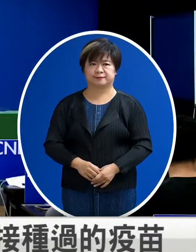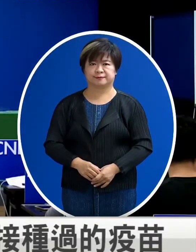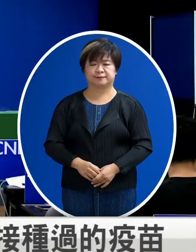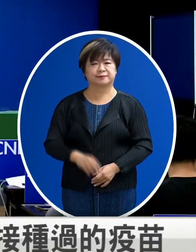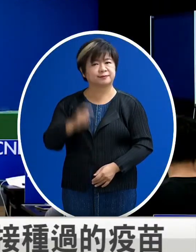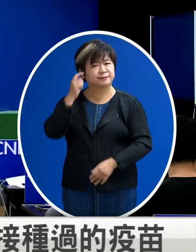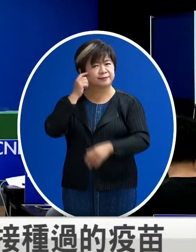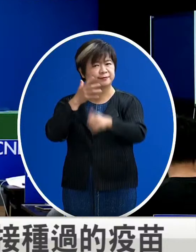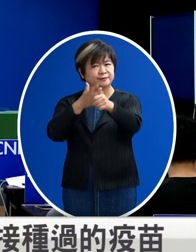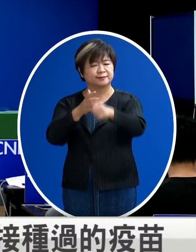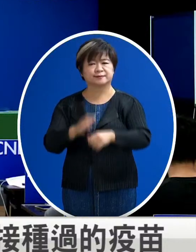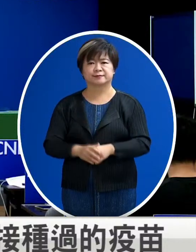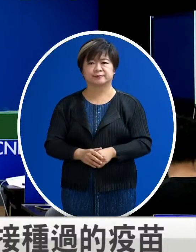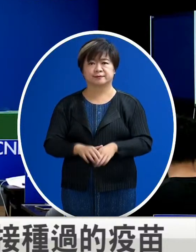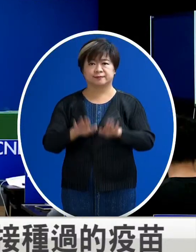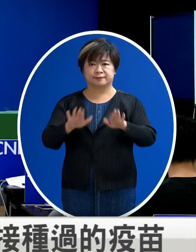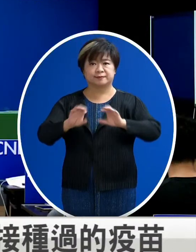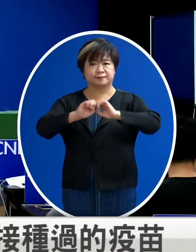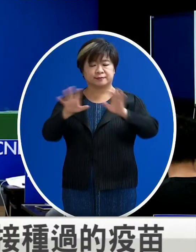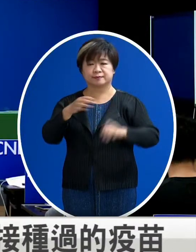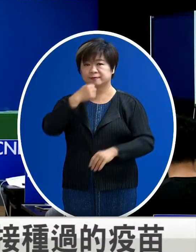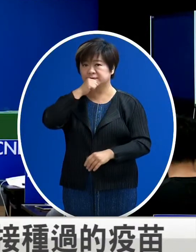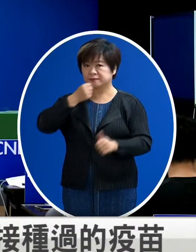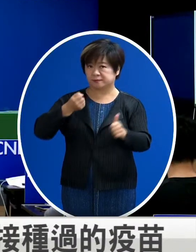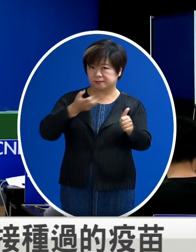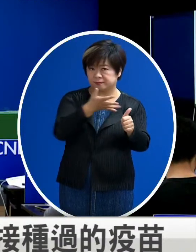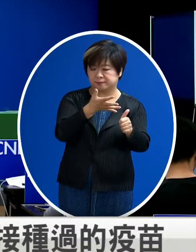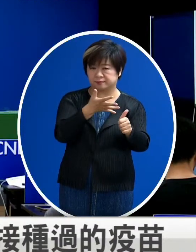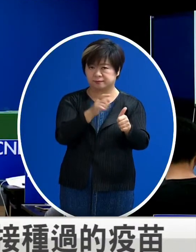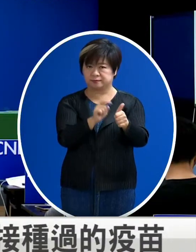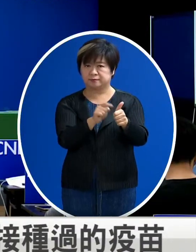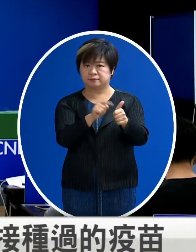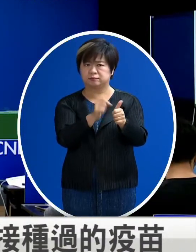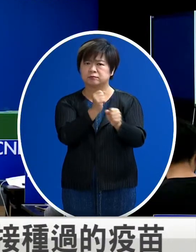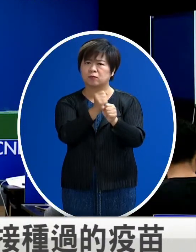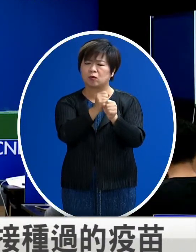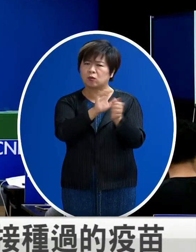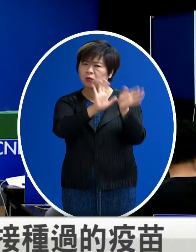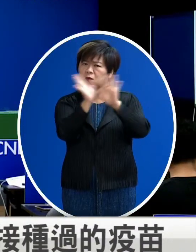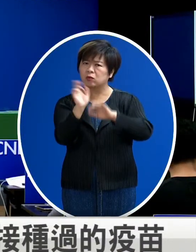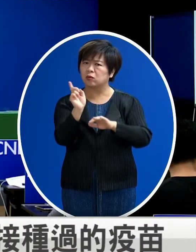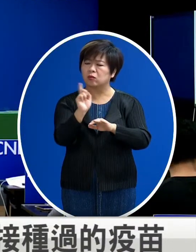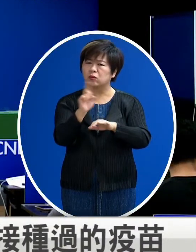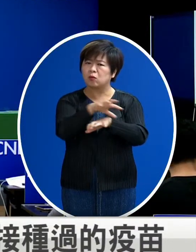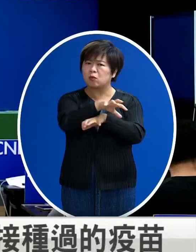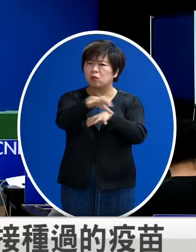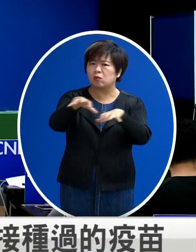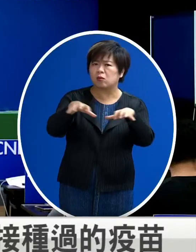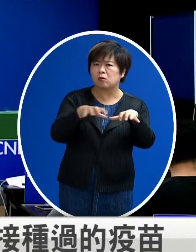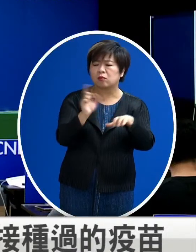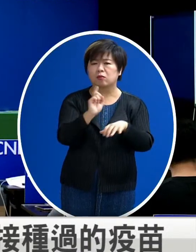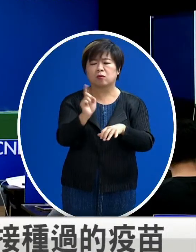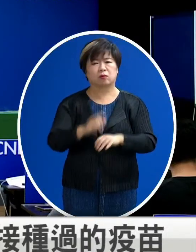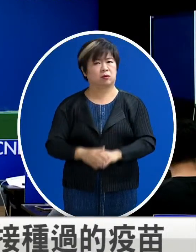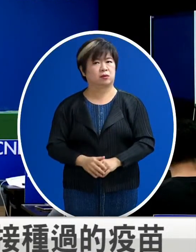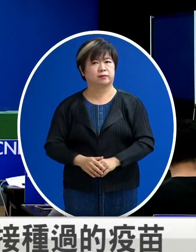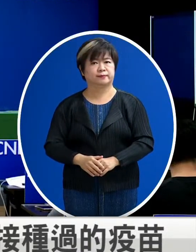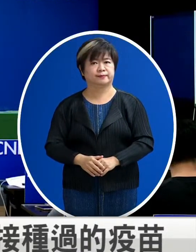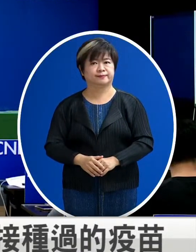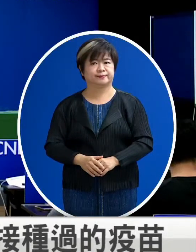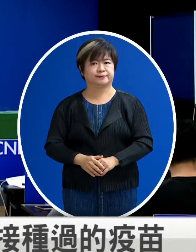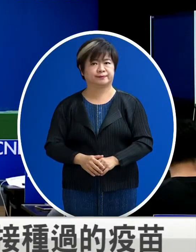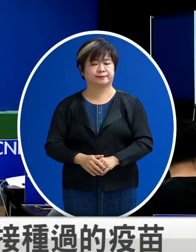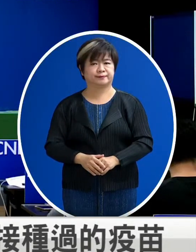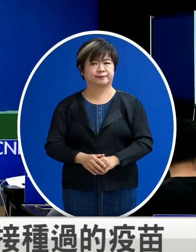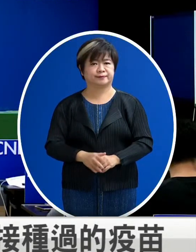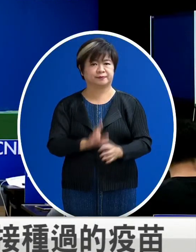副所长，请问一下，就是说今天公布的本土确诊个案，它的职场大概是怎么样一个环境？那我们目前来说的话，相关